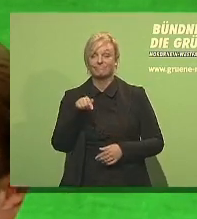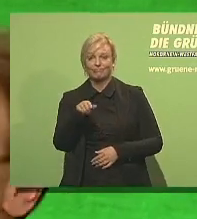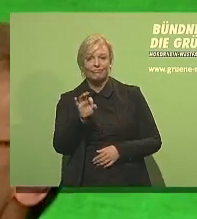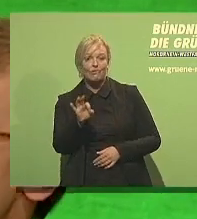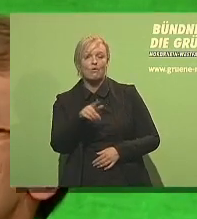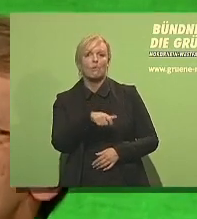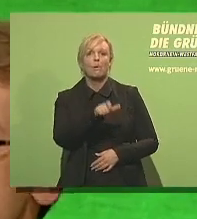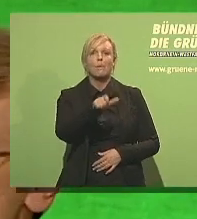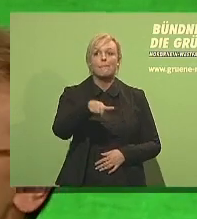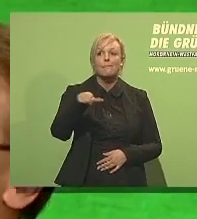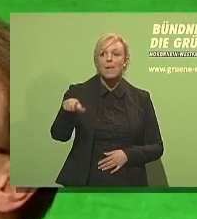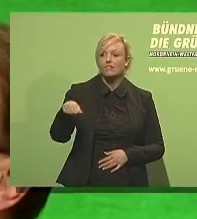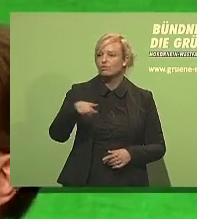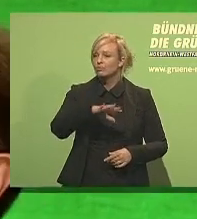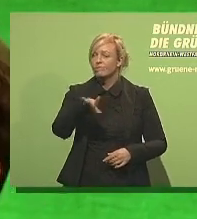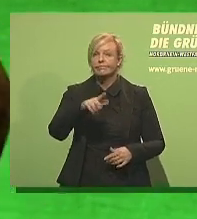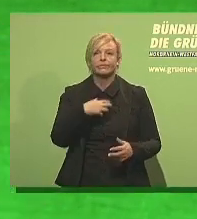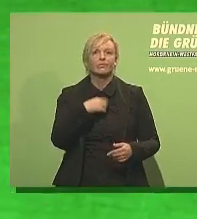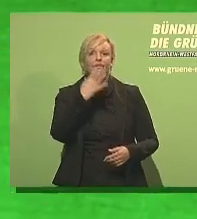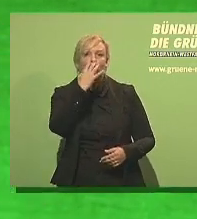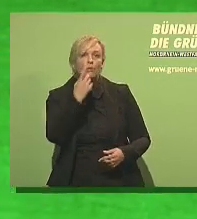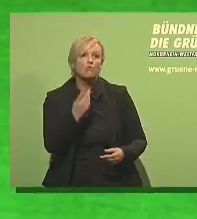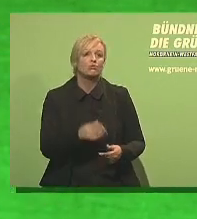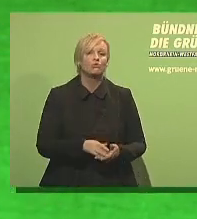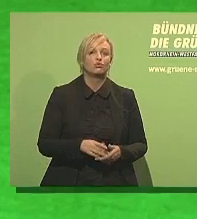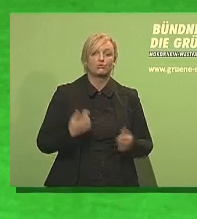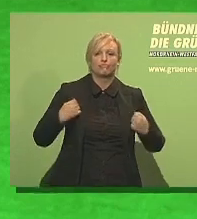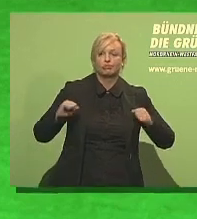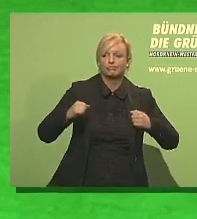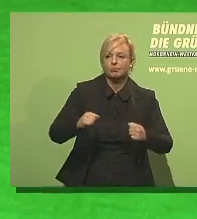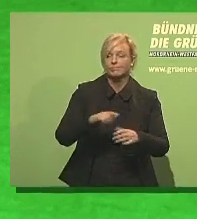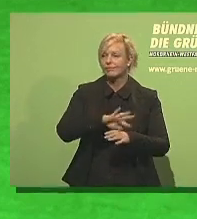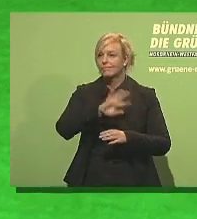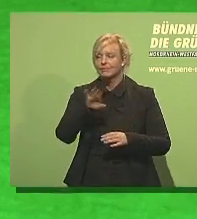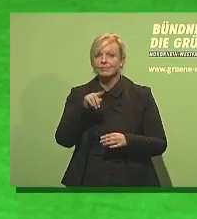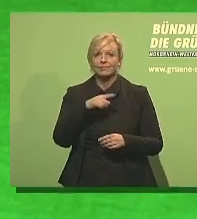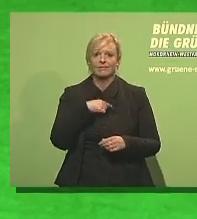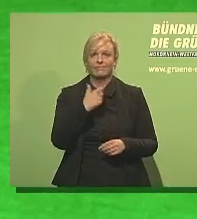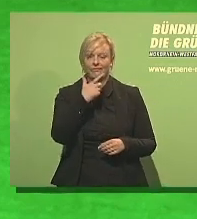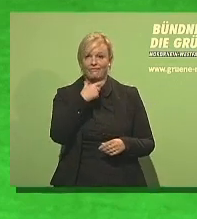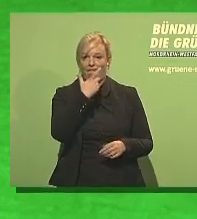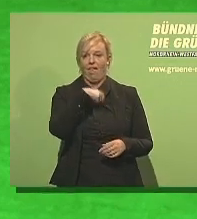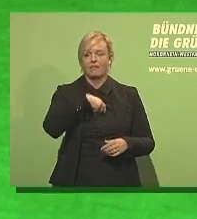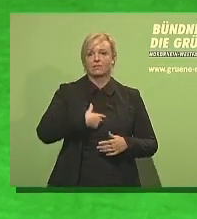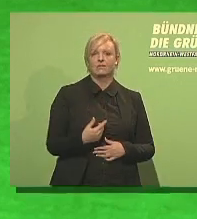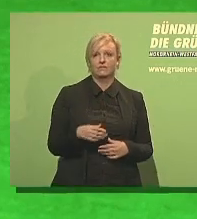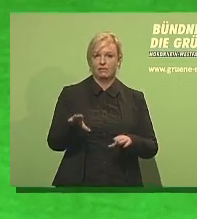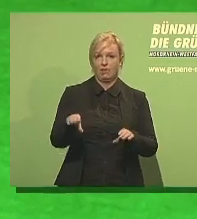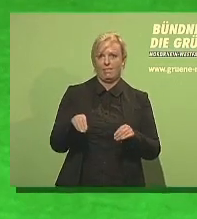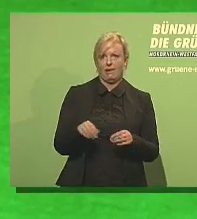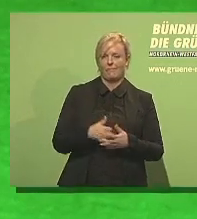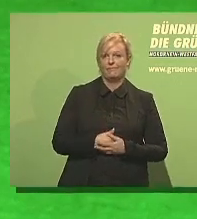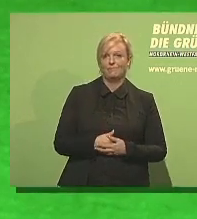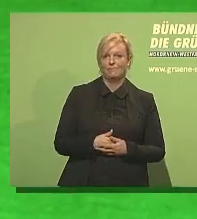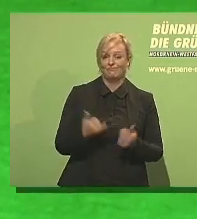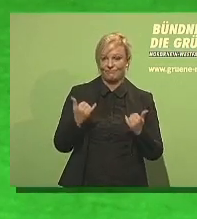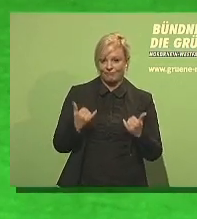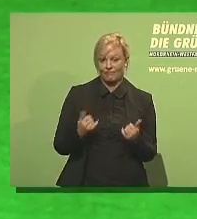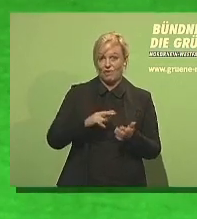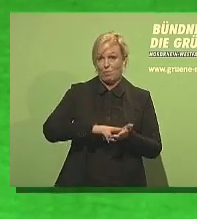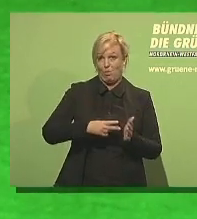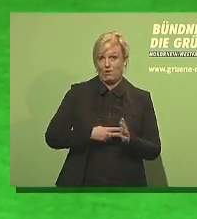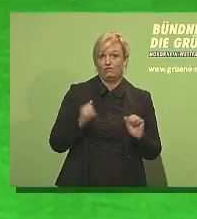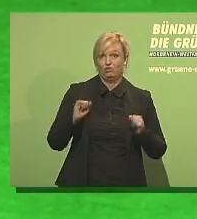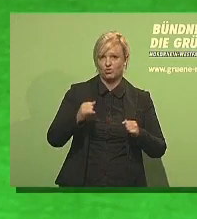Potenzialen, ihren Wünschen und Fähigkeiten ernst nimmt. In diesem politischen Kampf möchte ich an eurer Seite